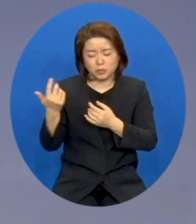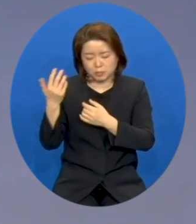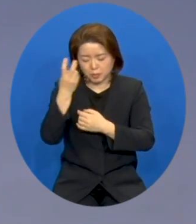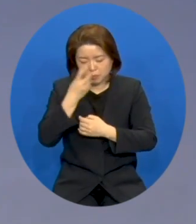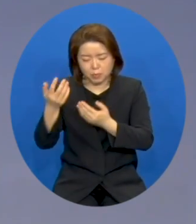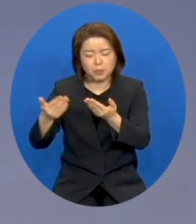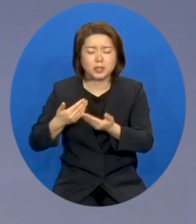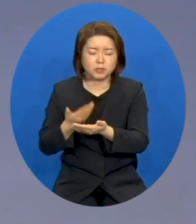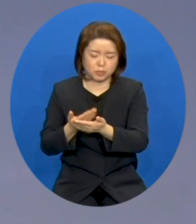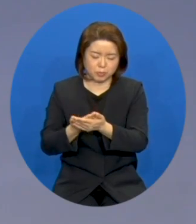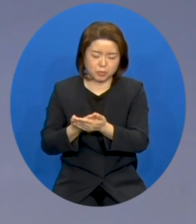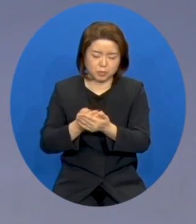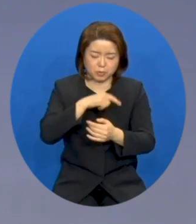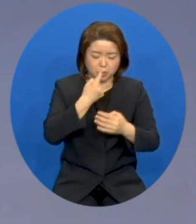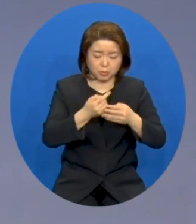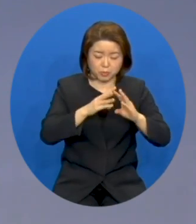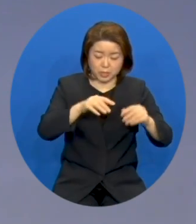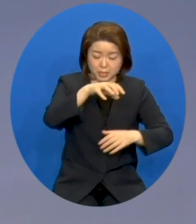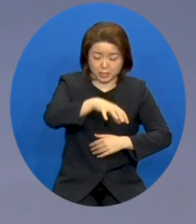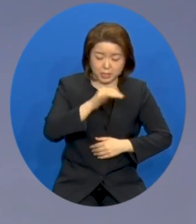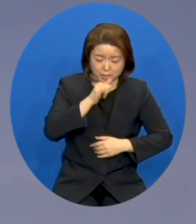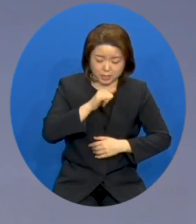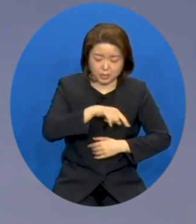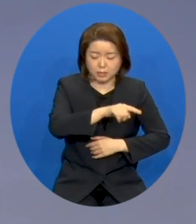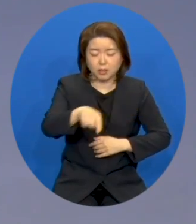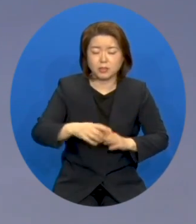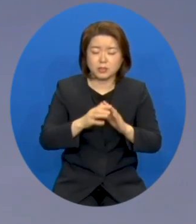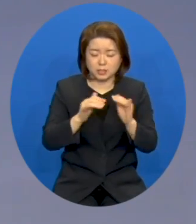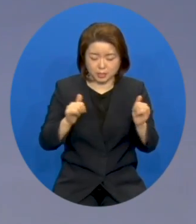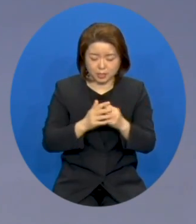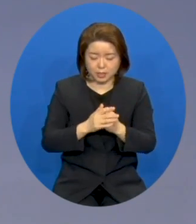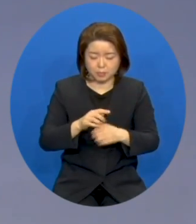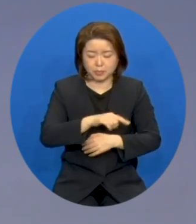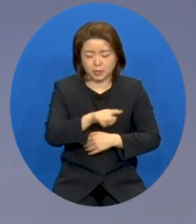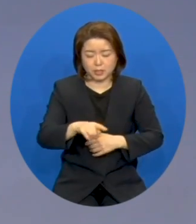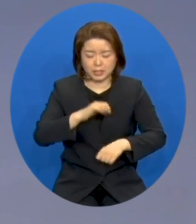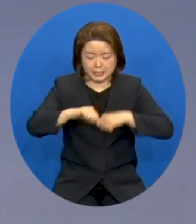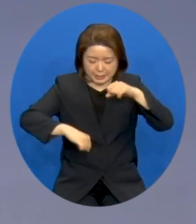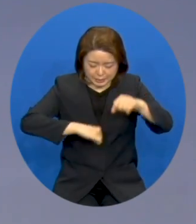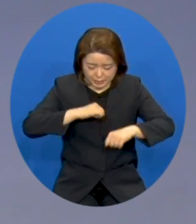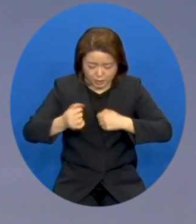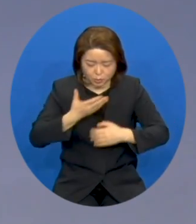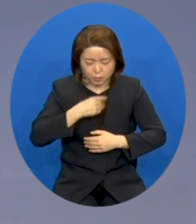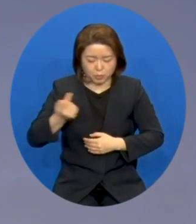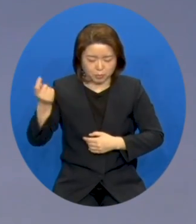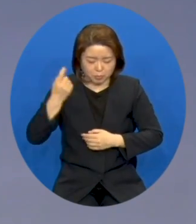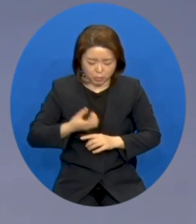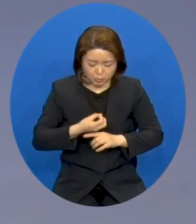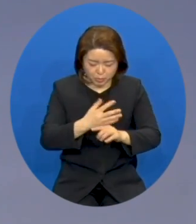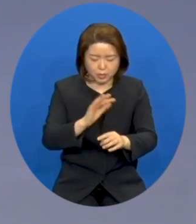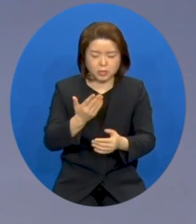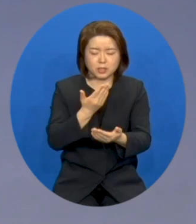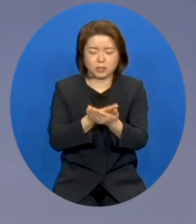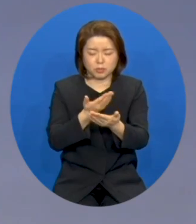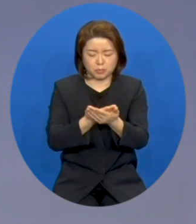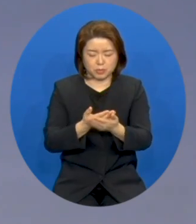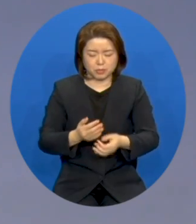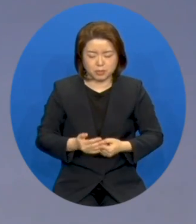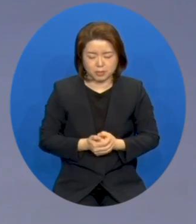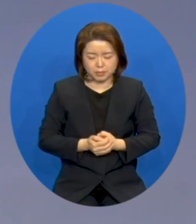주소서. 북한 땅에 있는 북한 주민들 그들에게도 자유와 복음이 전해지게 해